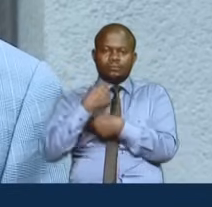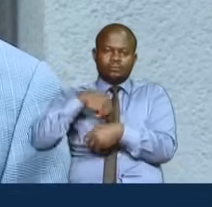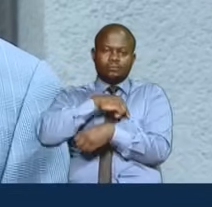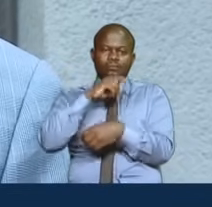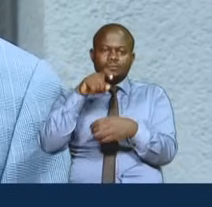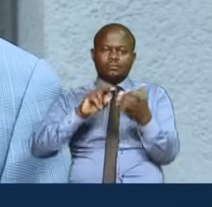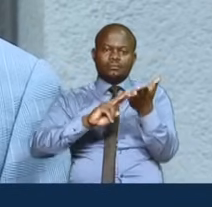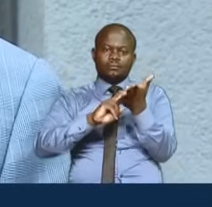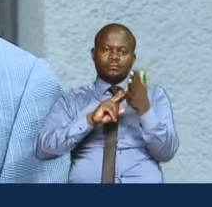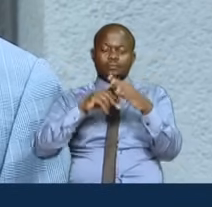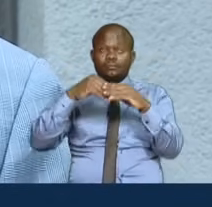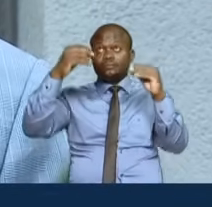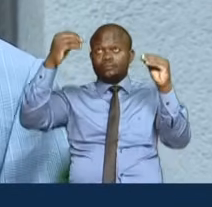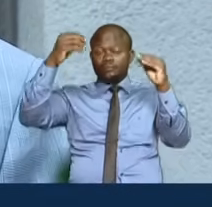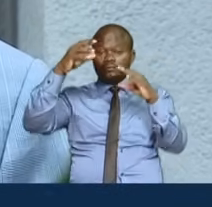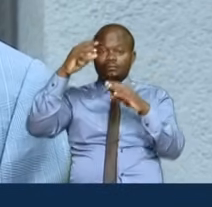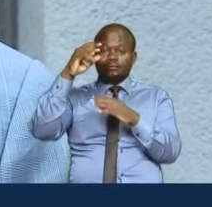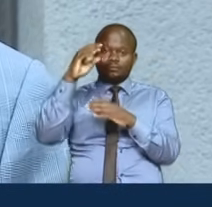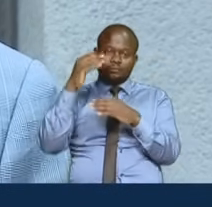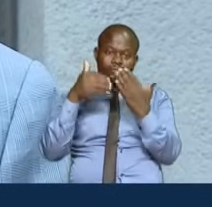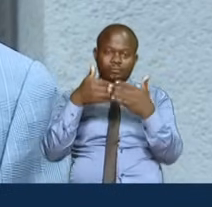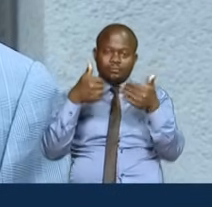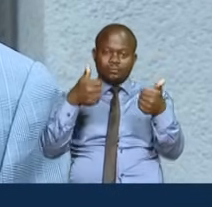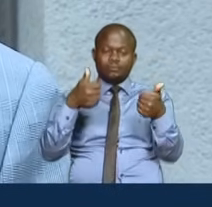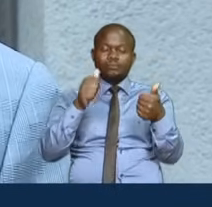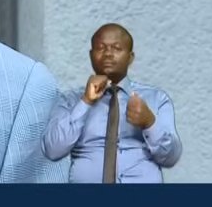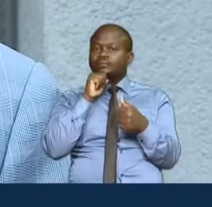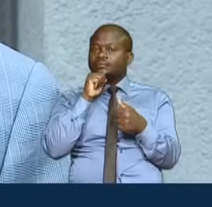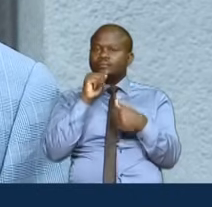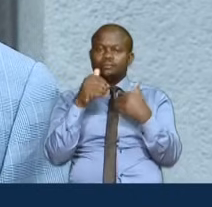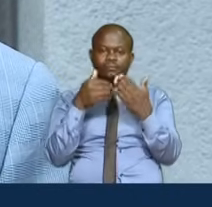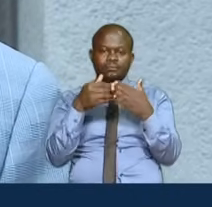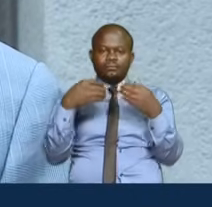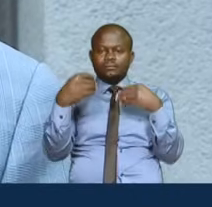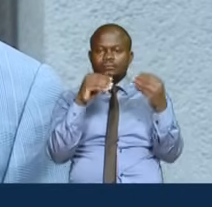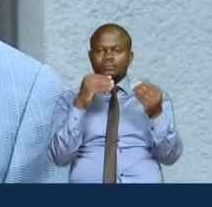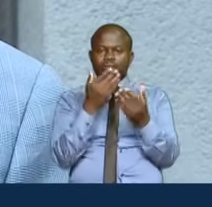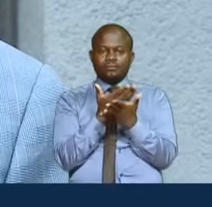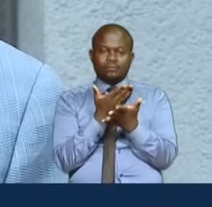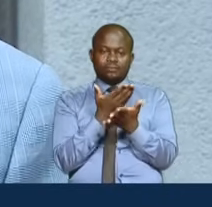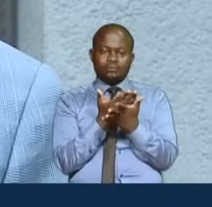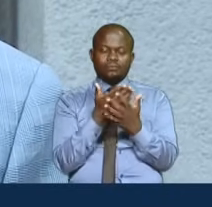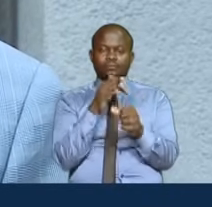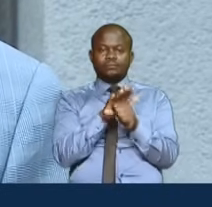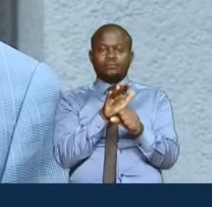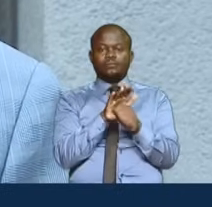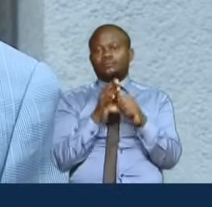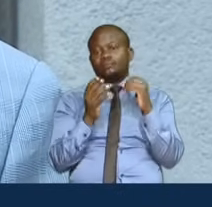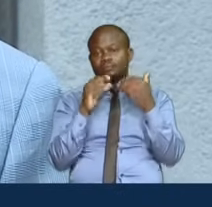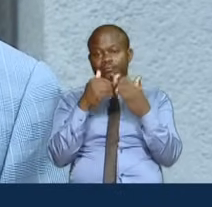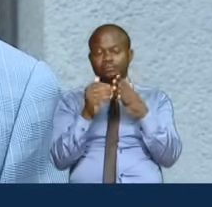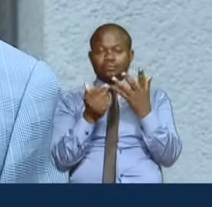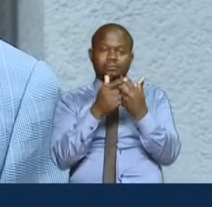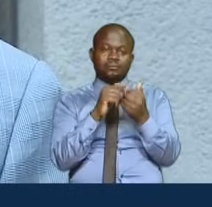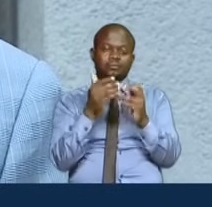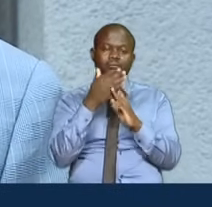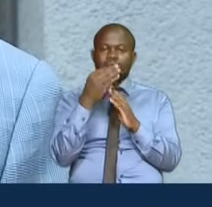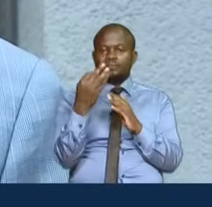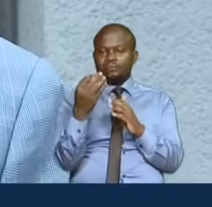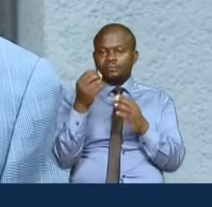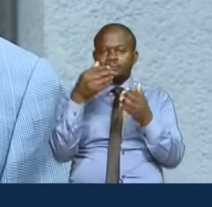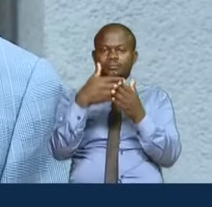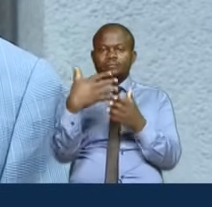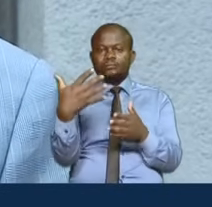gukoresha amapoto akwiriye ntabwo ibikoresho bisabwa ari byinshi ngira ngo babare amapoto hagati ya 3 na